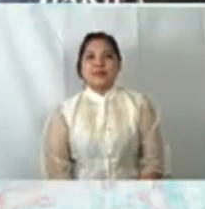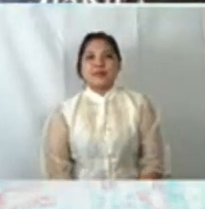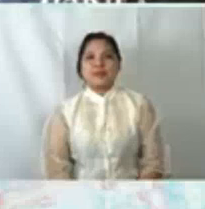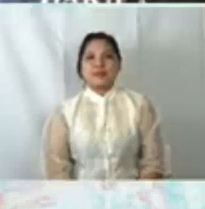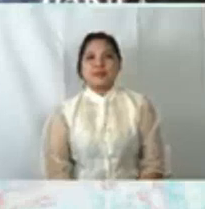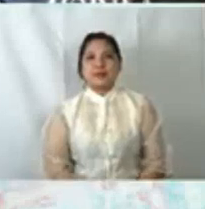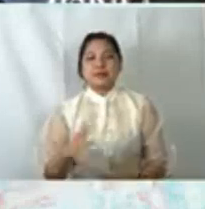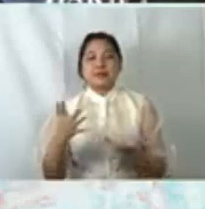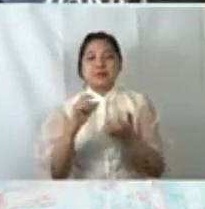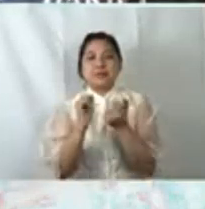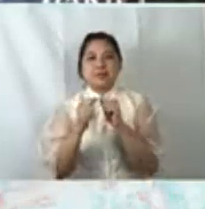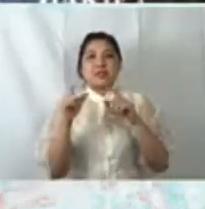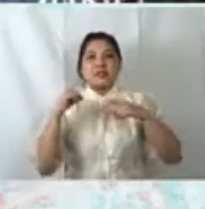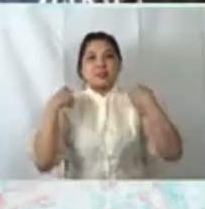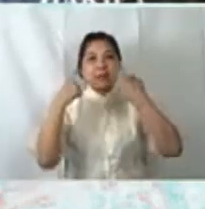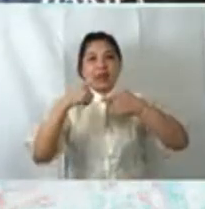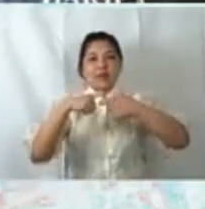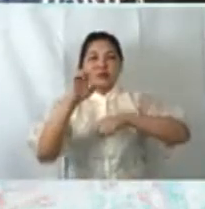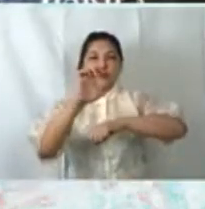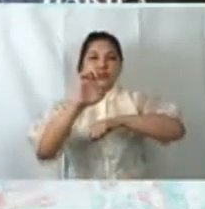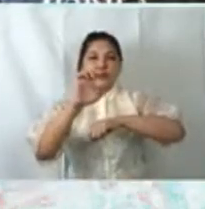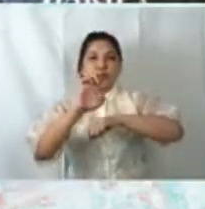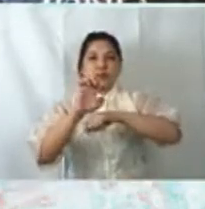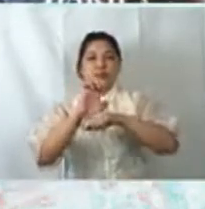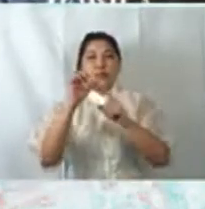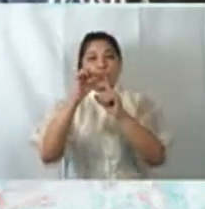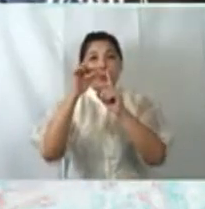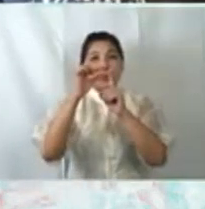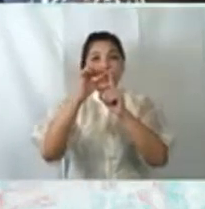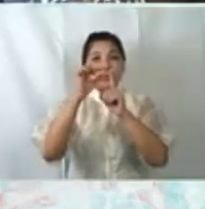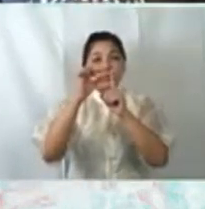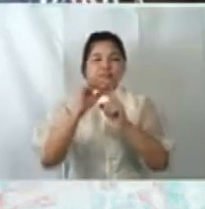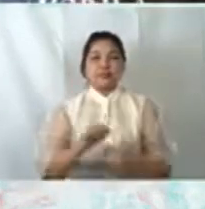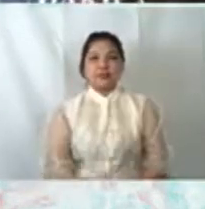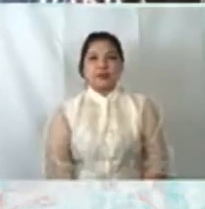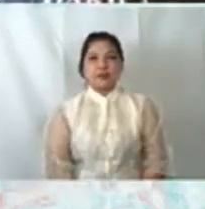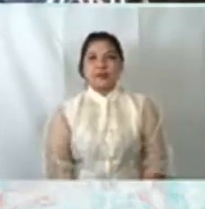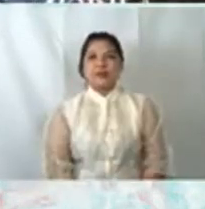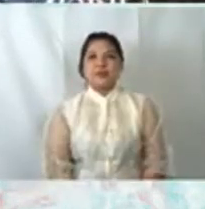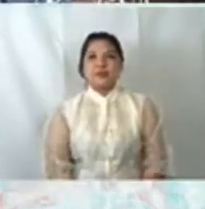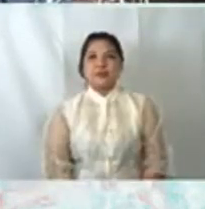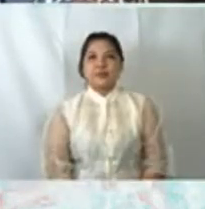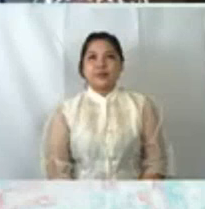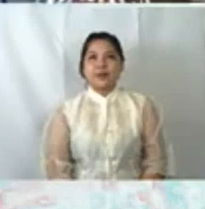dahil Spanish ang nagsulat. Viva la Independencia Pilipina. Ang pinaniniwalaan ko po, ang